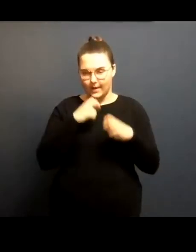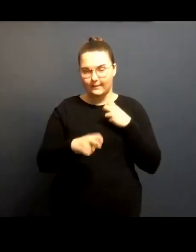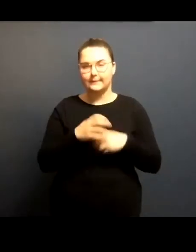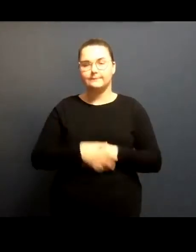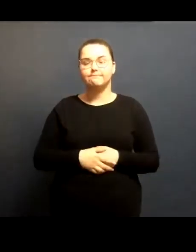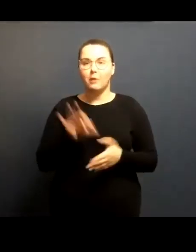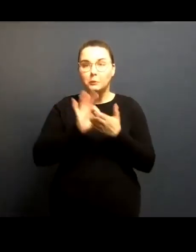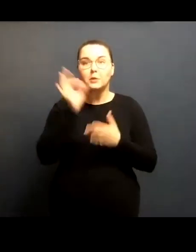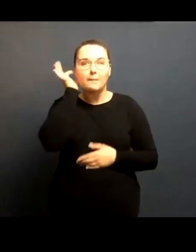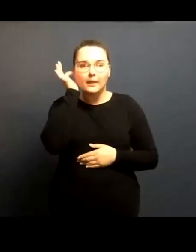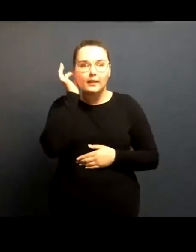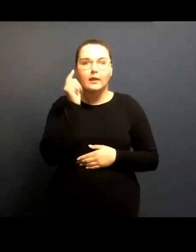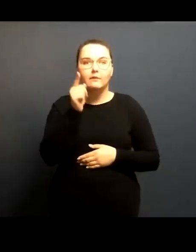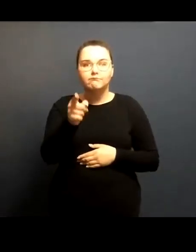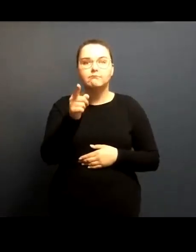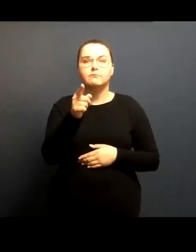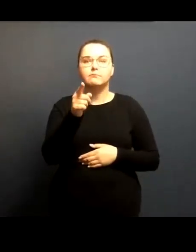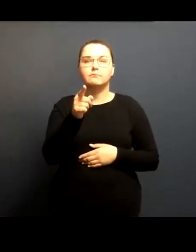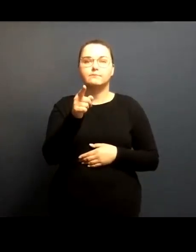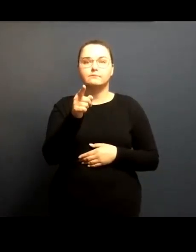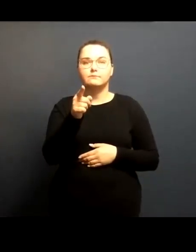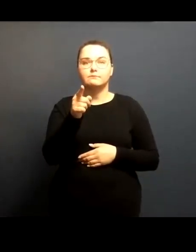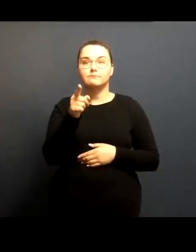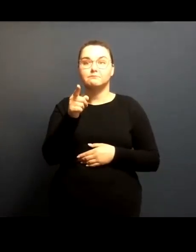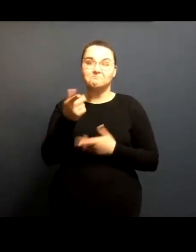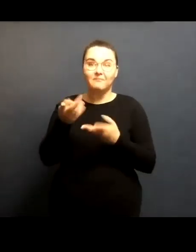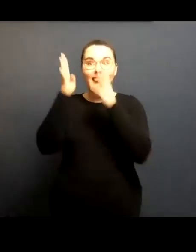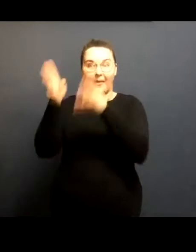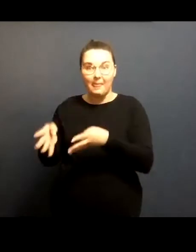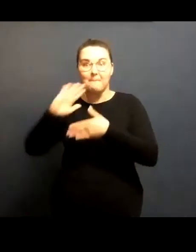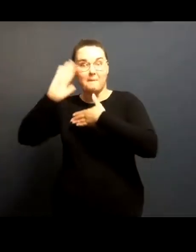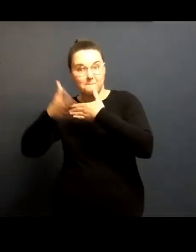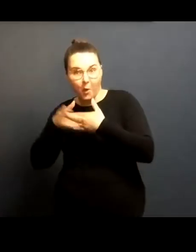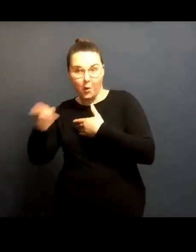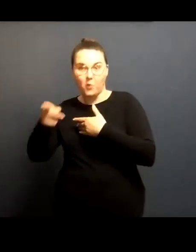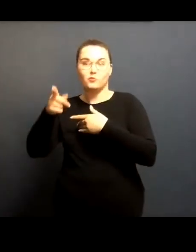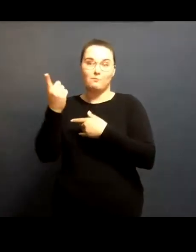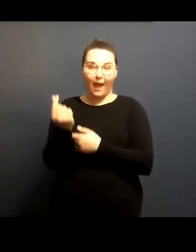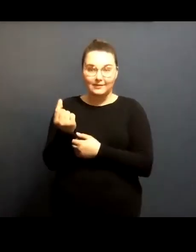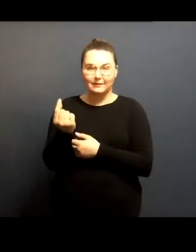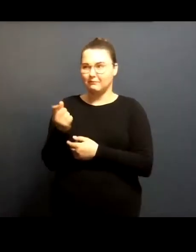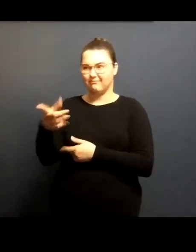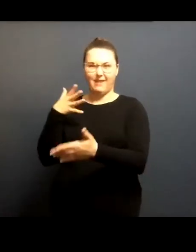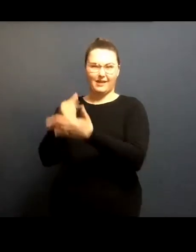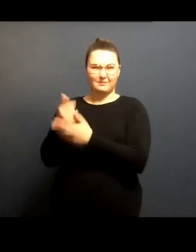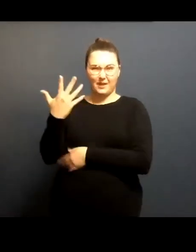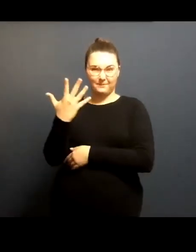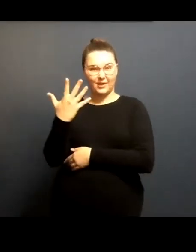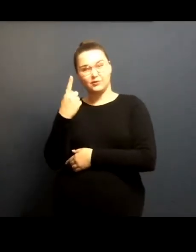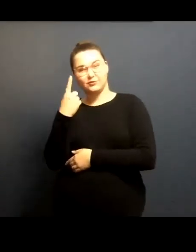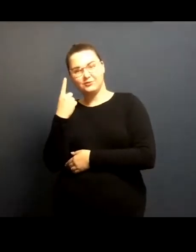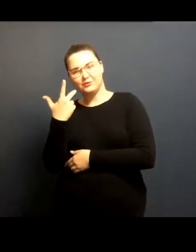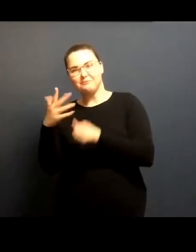kobieta akurat nie recenzuje męża, partnera, że to 5 do 7 minut tak naprawdę trwa to wszystko, to